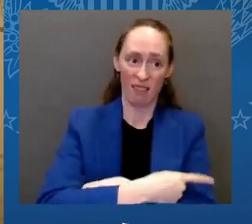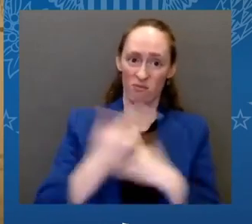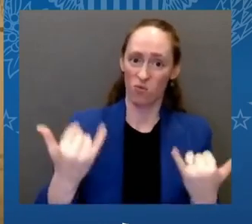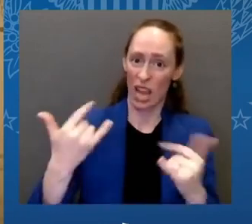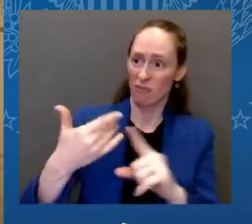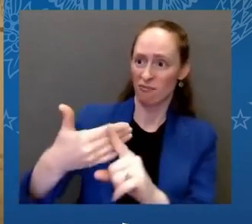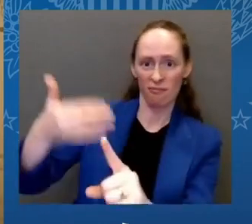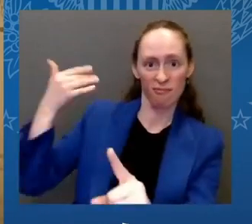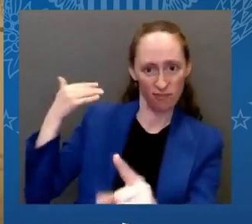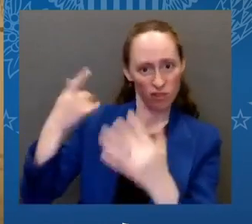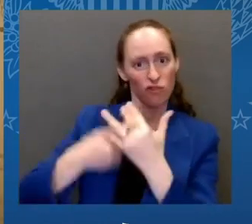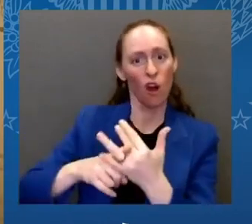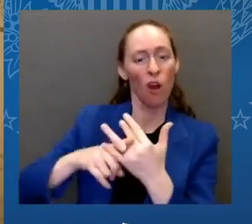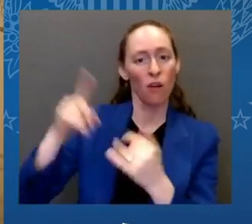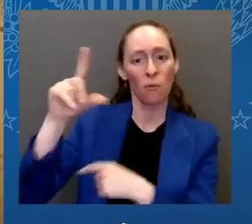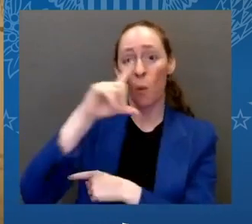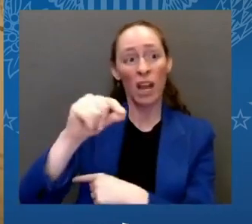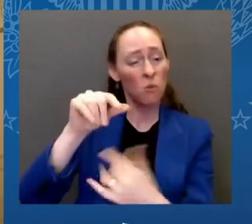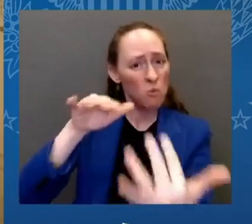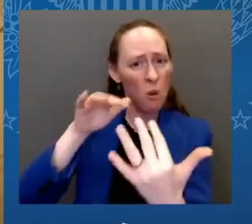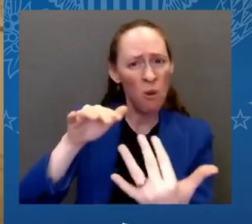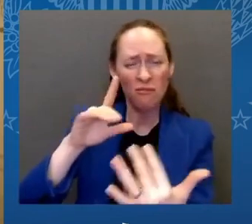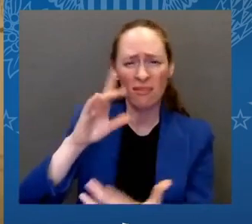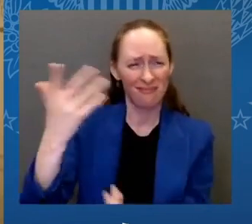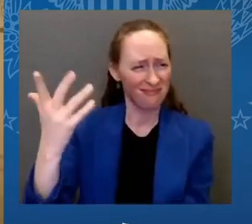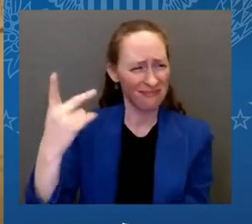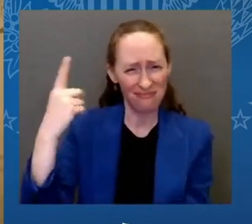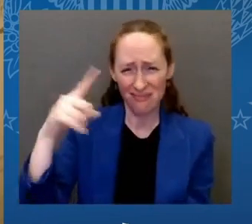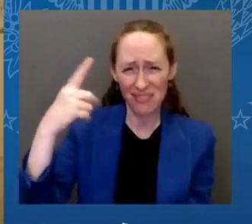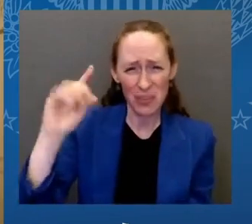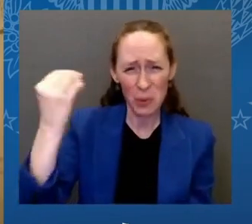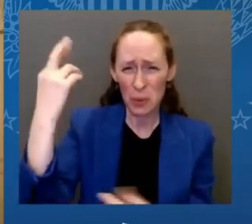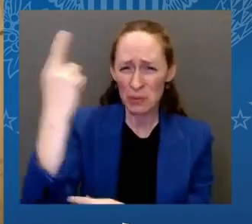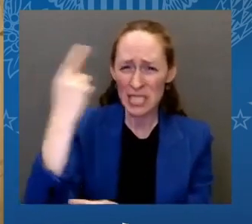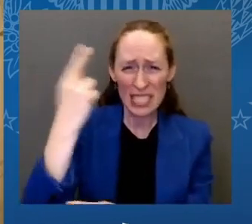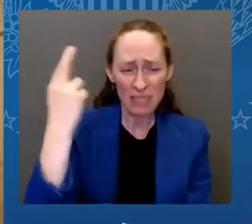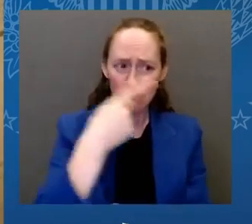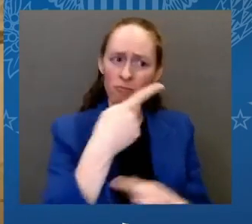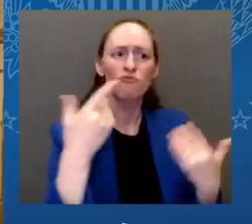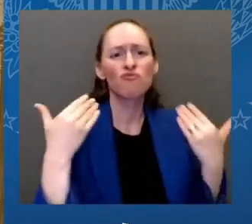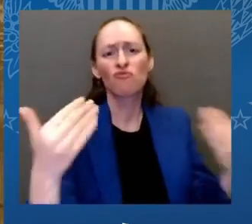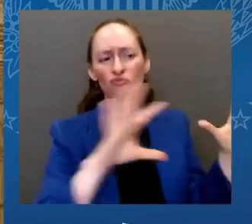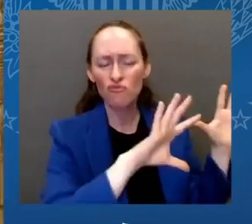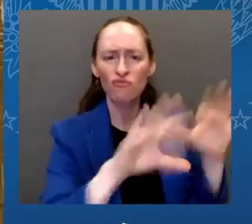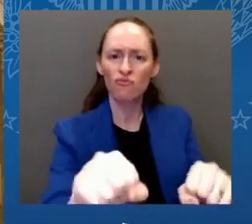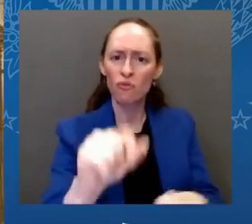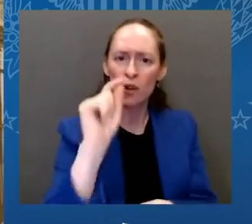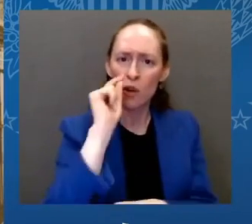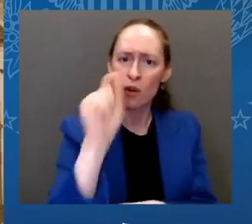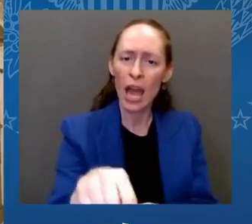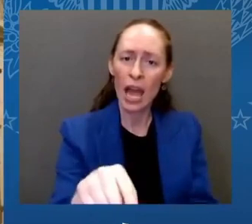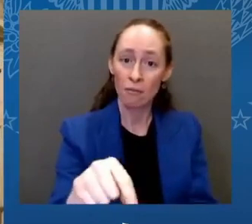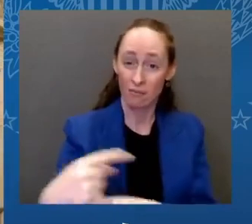непровокованої, невиправданої війни і агресії проти українського народу. Це 300 днів,